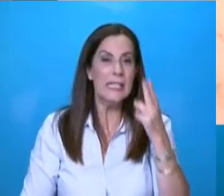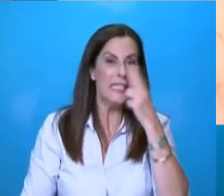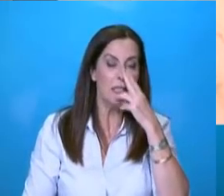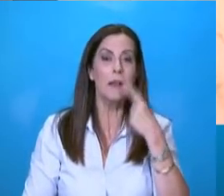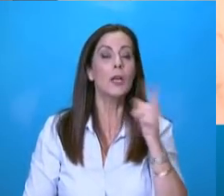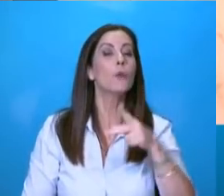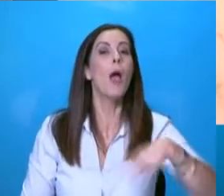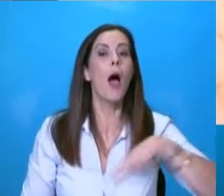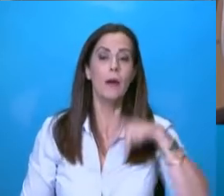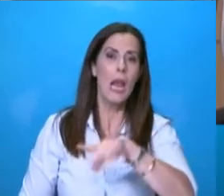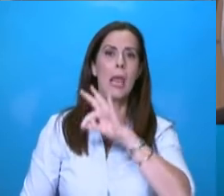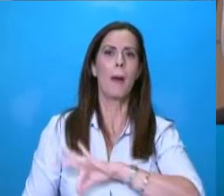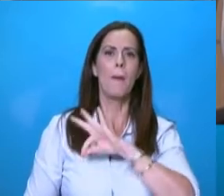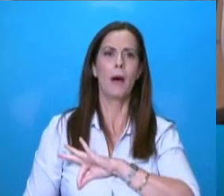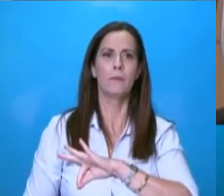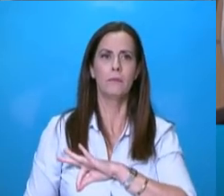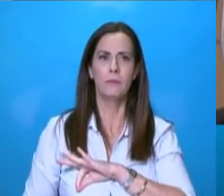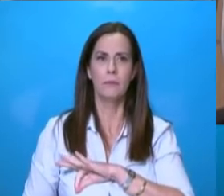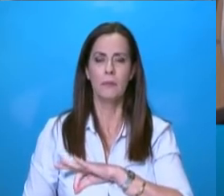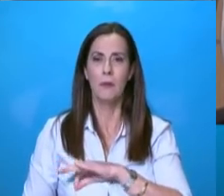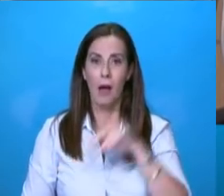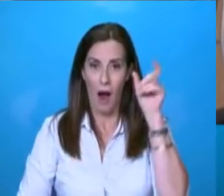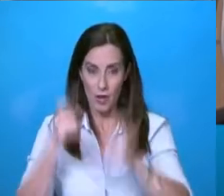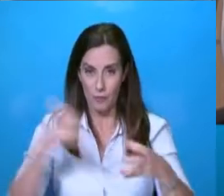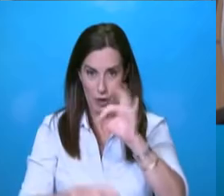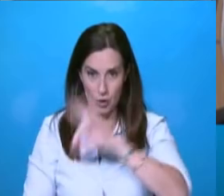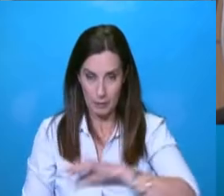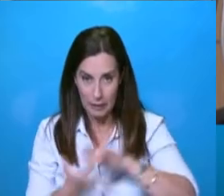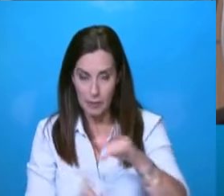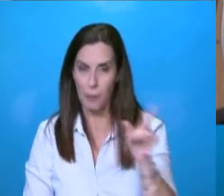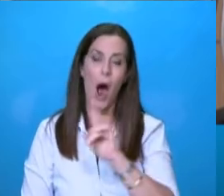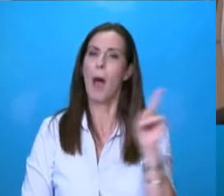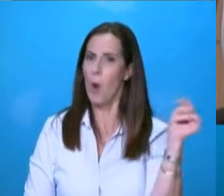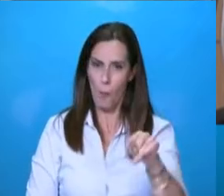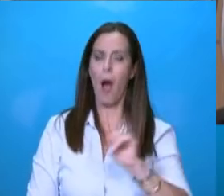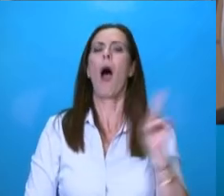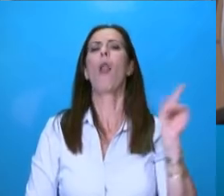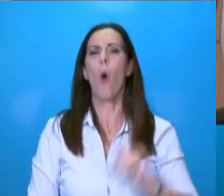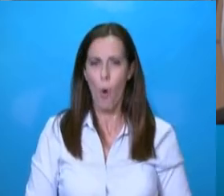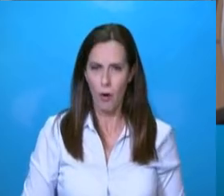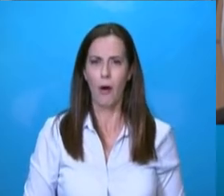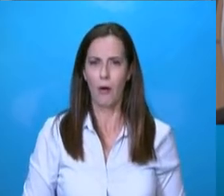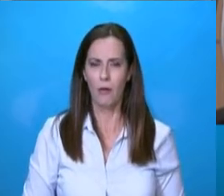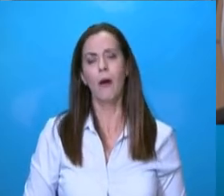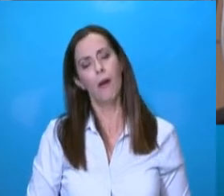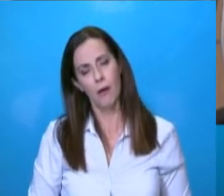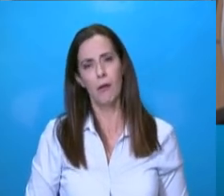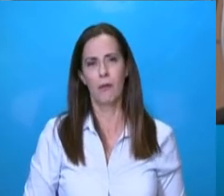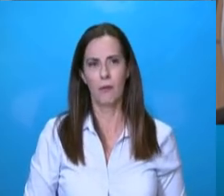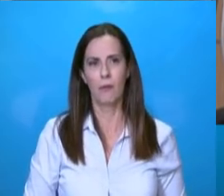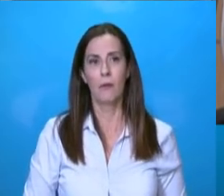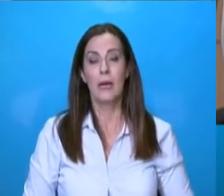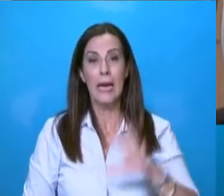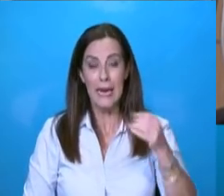את התיק על ליברמן. החבר'ה של ליברמן כאן? הם לא כאן. כן.